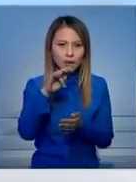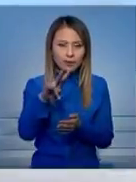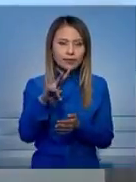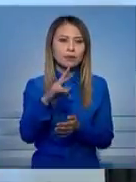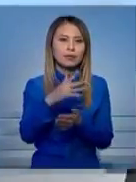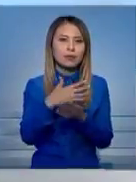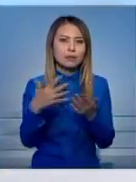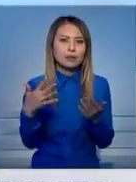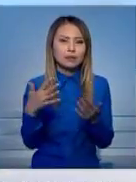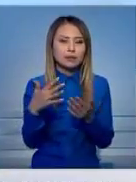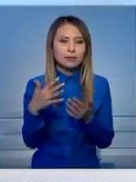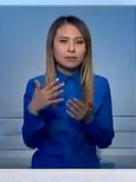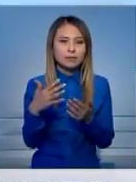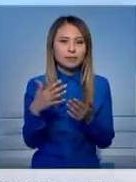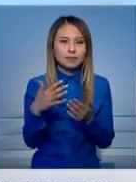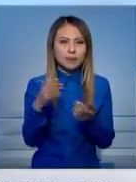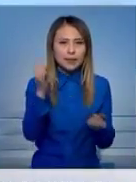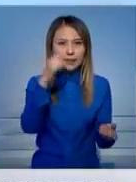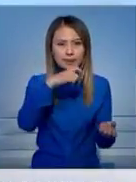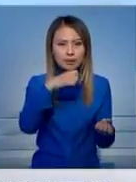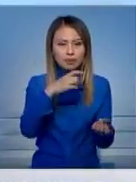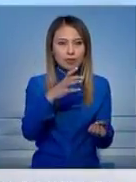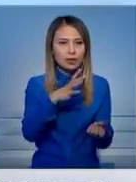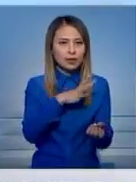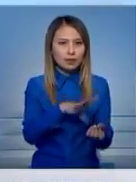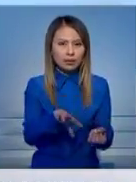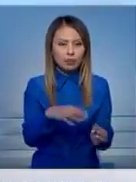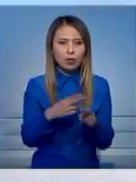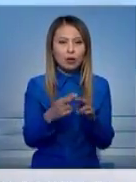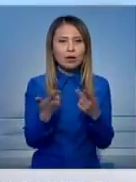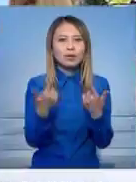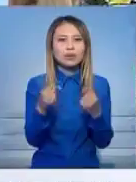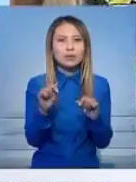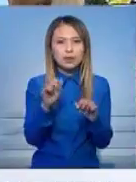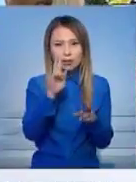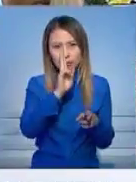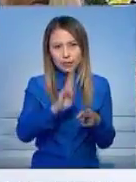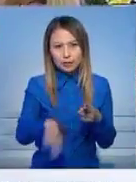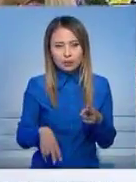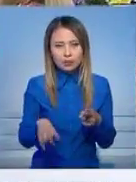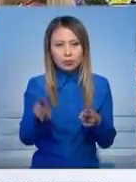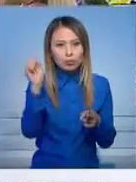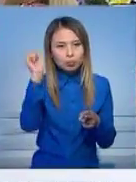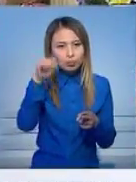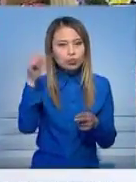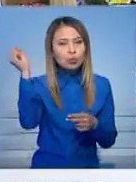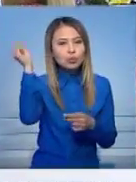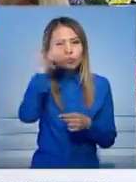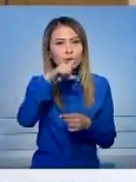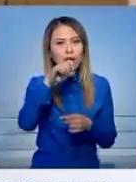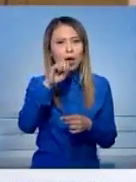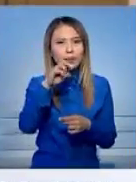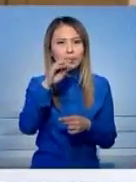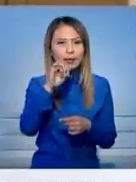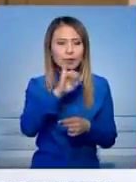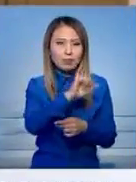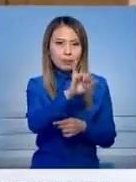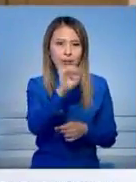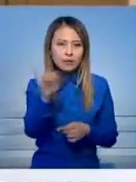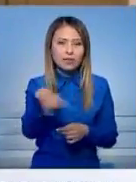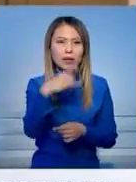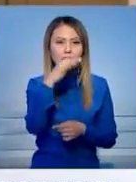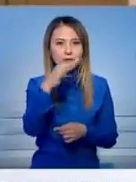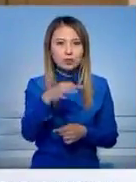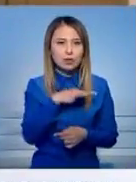резервуар системаны алған жоқпыз. Сол қайға кеткенін бір жерде білуге бола ма екен? Аптекаларға барсақ, бізге айтады, фармацевт